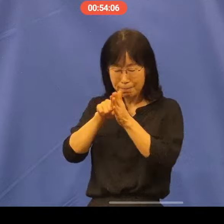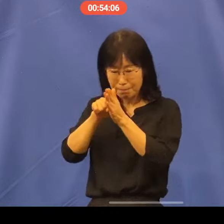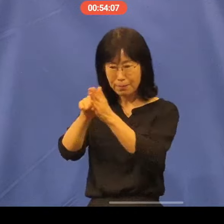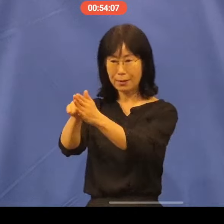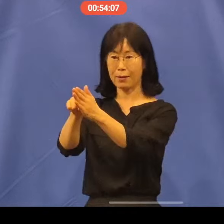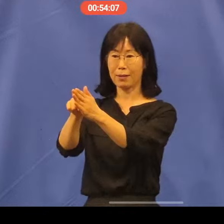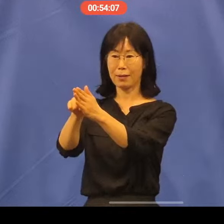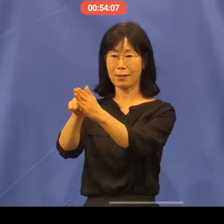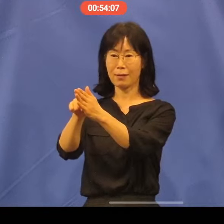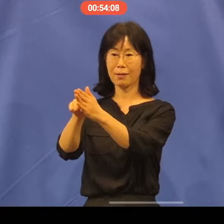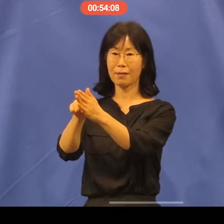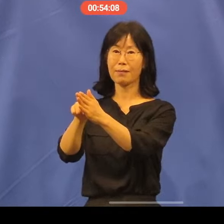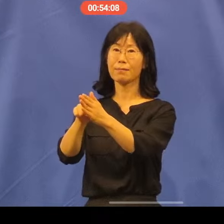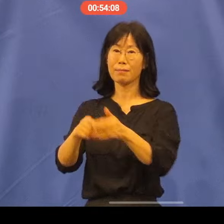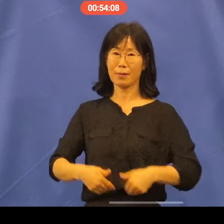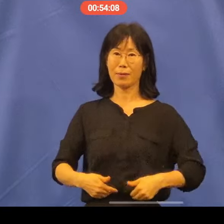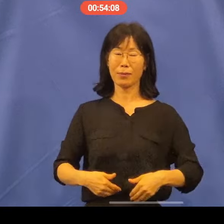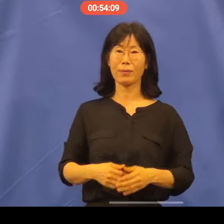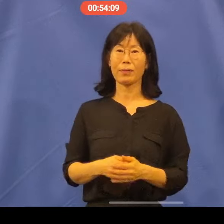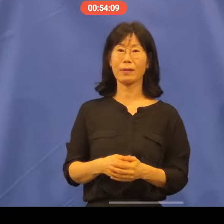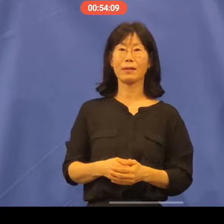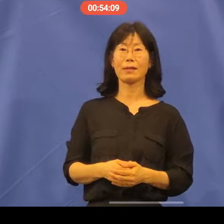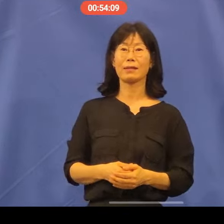누가 쉬지 말고 기도할 수가 있겠습니까?